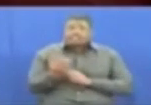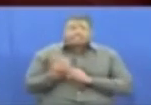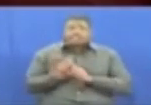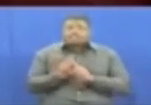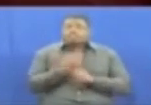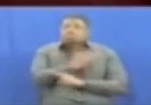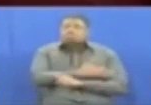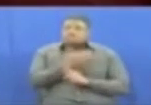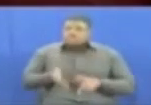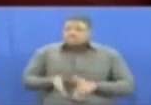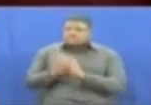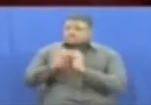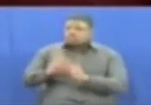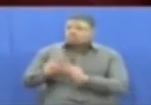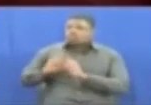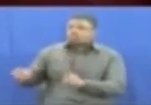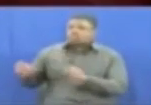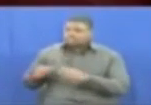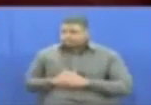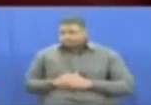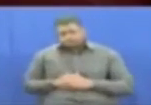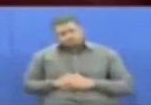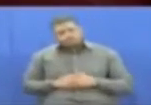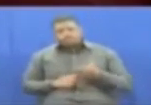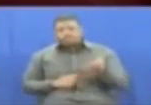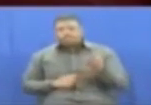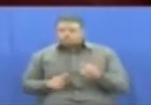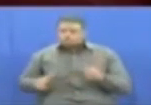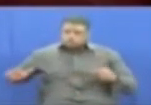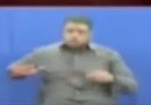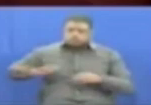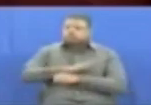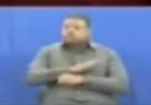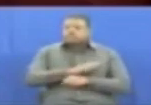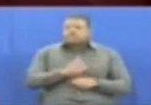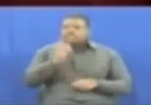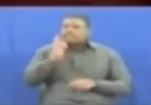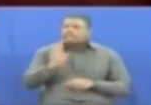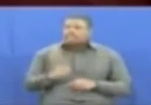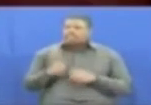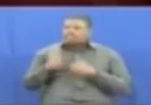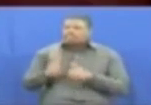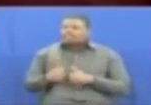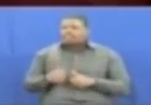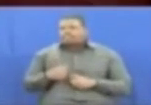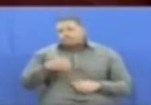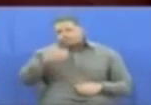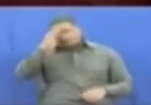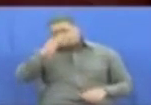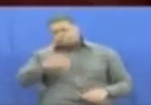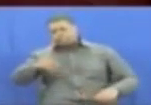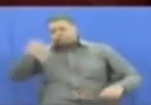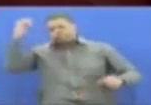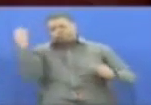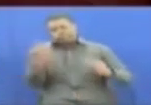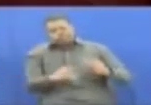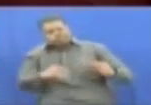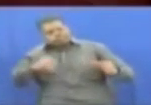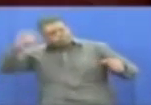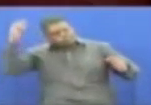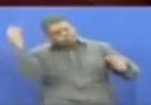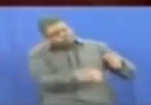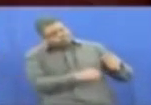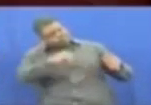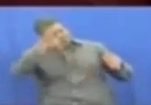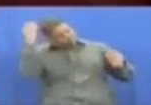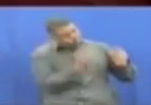namna tofauti na kadhalika, kuliko kujazana pale alafu tegemee polisi wapige viboko kama inavyotokea kwenye nchi nyingine. Ikilazimika